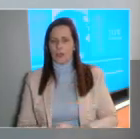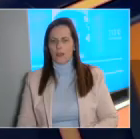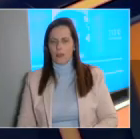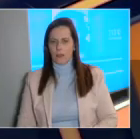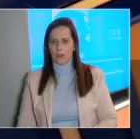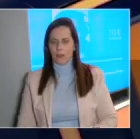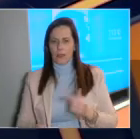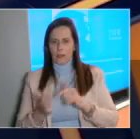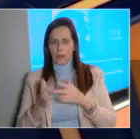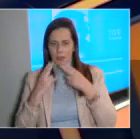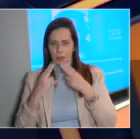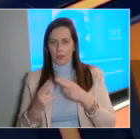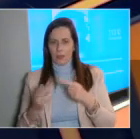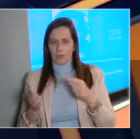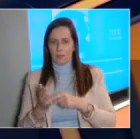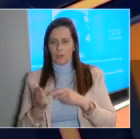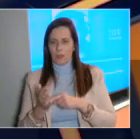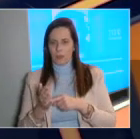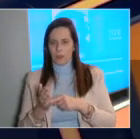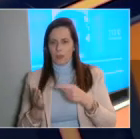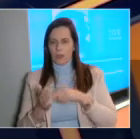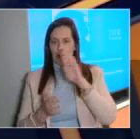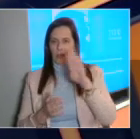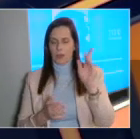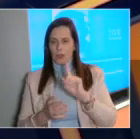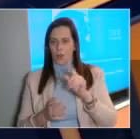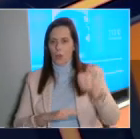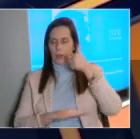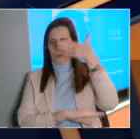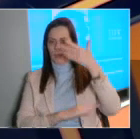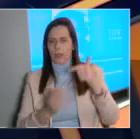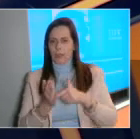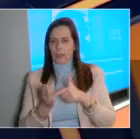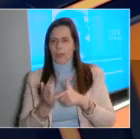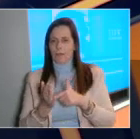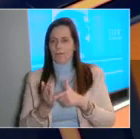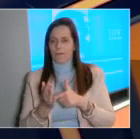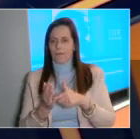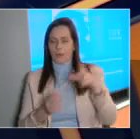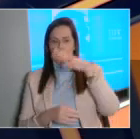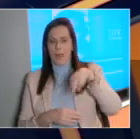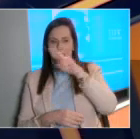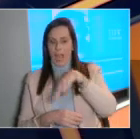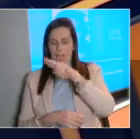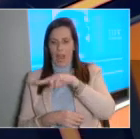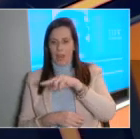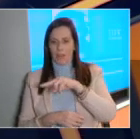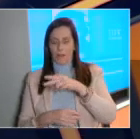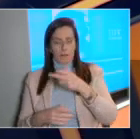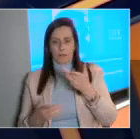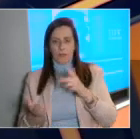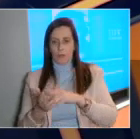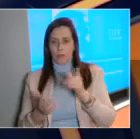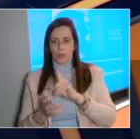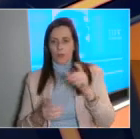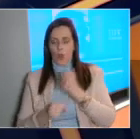למה את חושבת? כי מה? תעני. כי מסיבה אחת פשוטה. כי ביבי לא מנהל את המדינה, כי ביבי מטייל לו בכל מיני